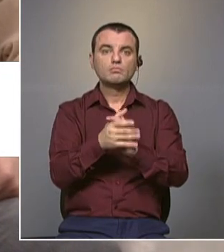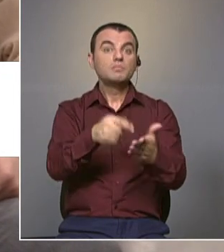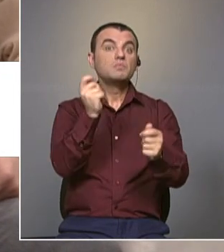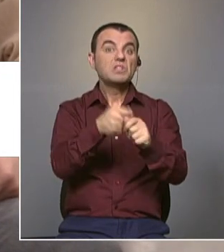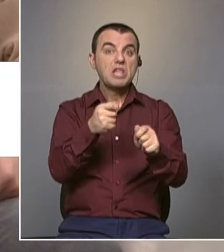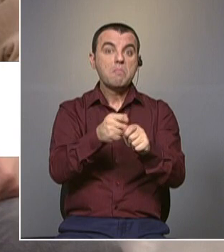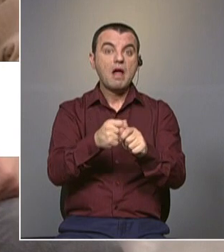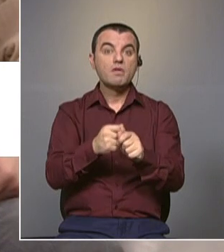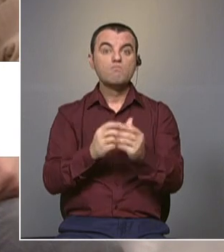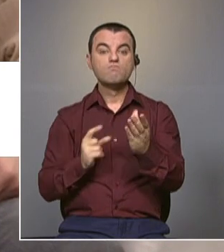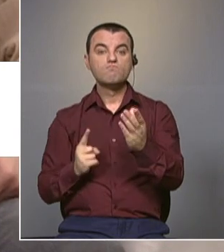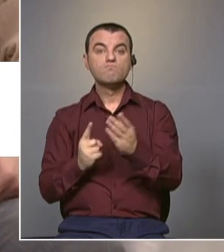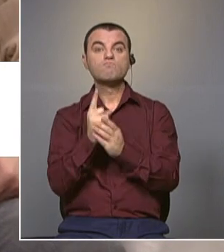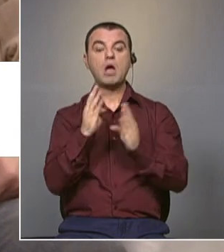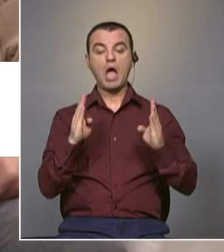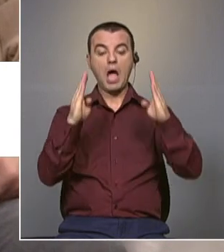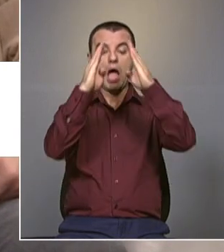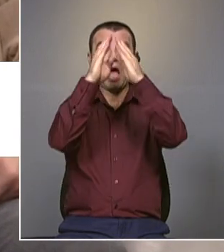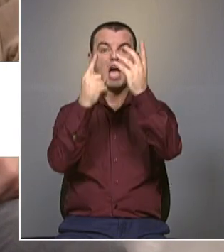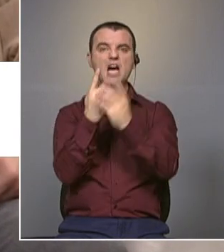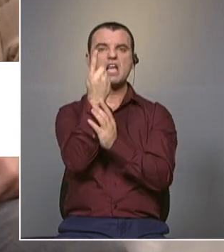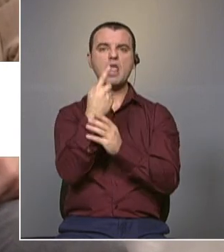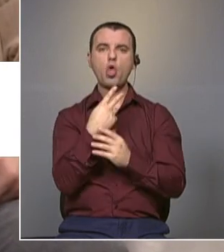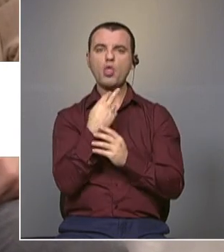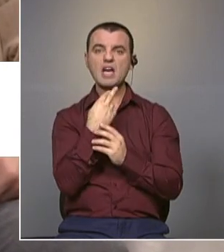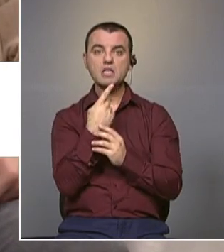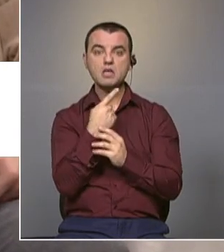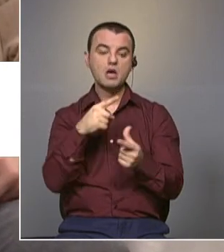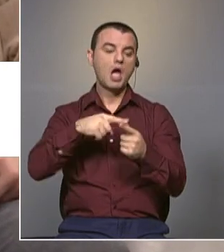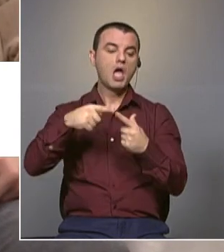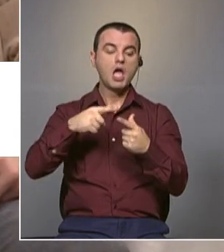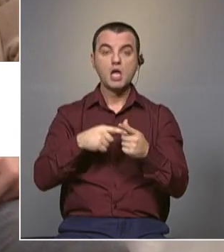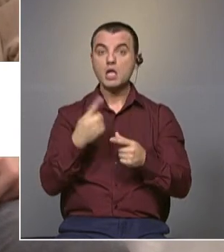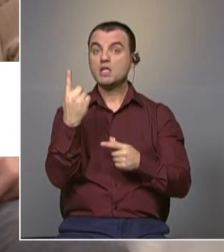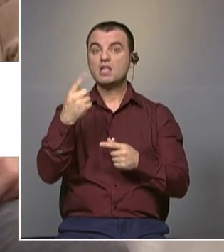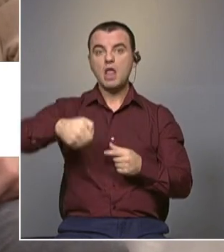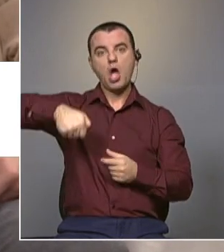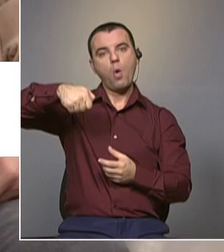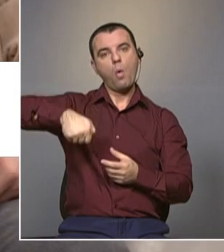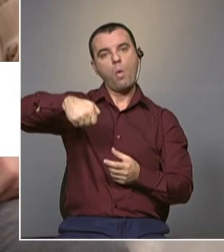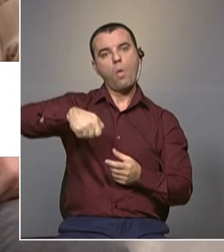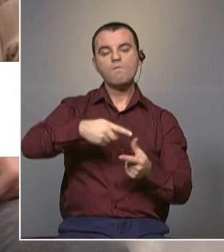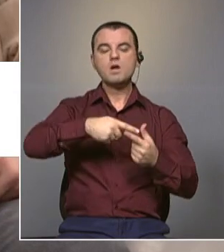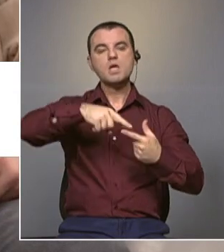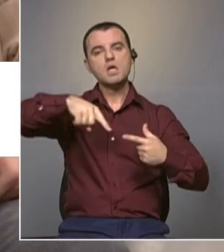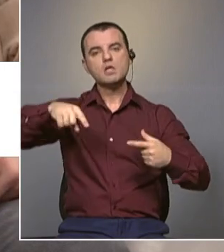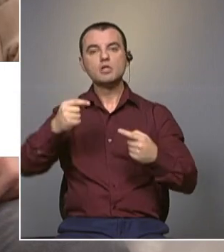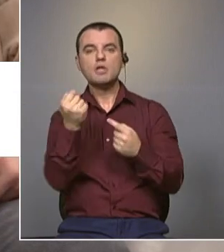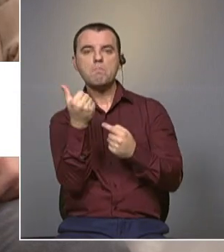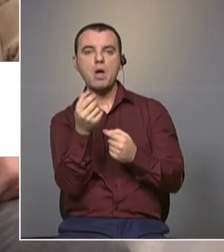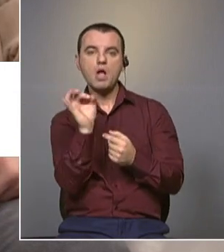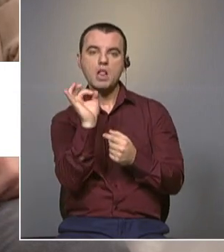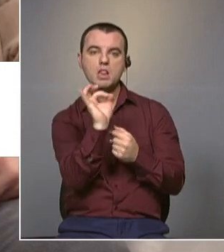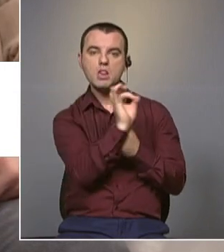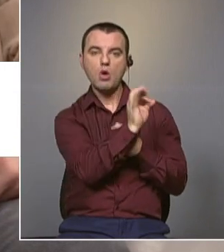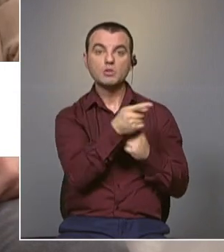направим ракетка от хартия. Или пък с една кофа и различни малки топчета и